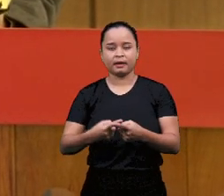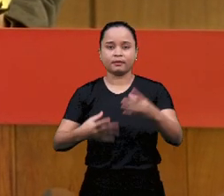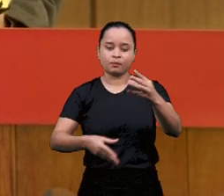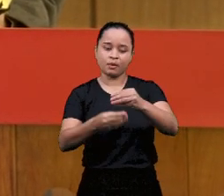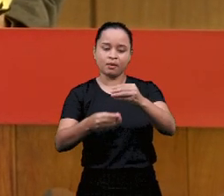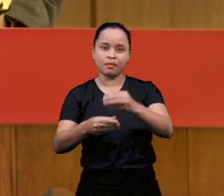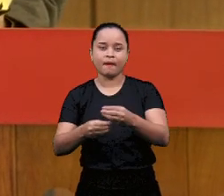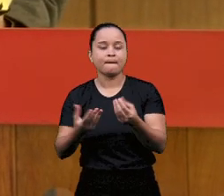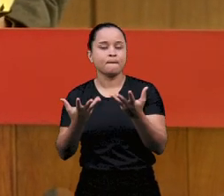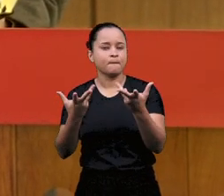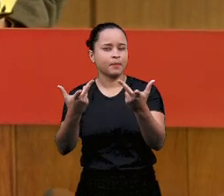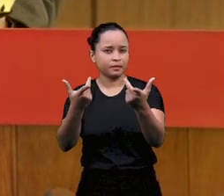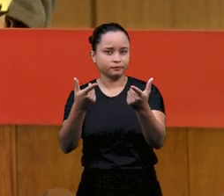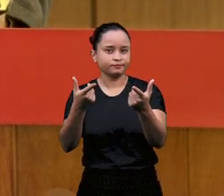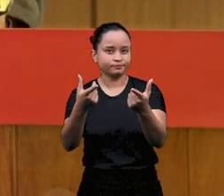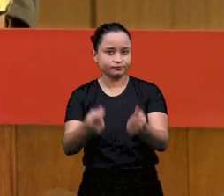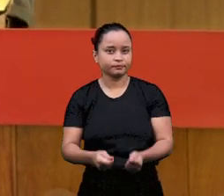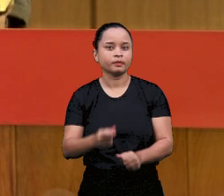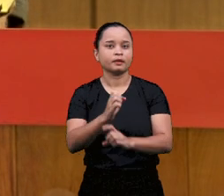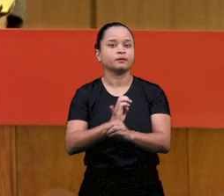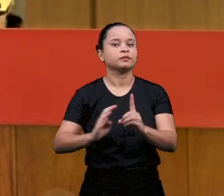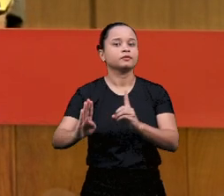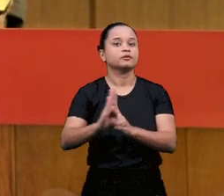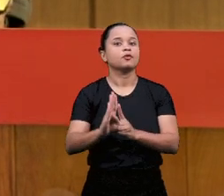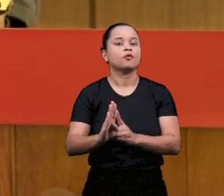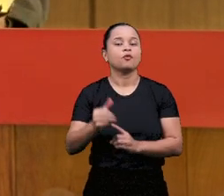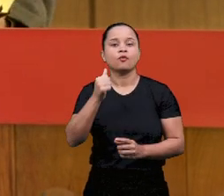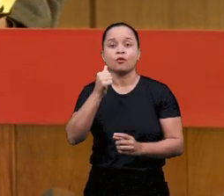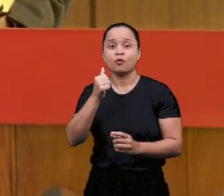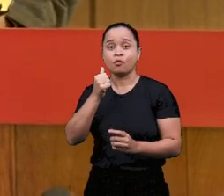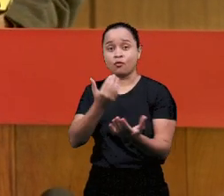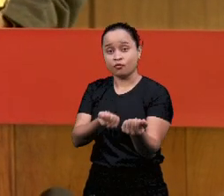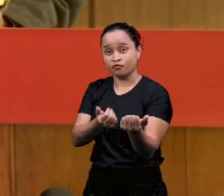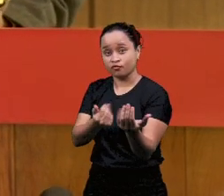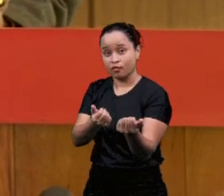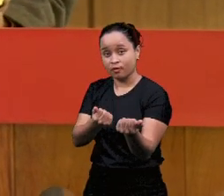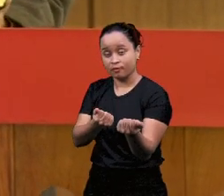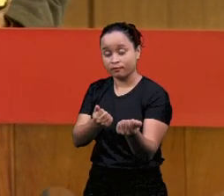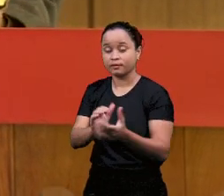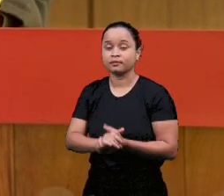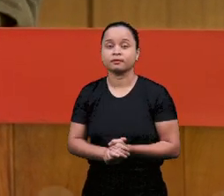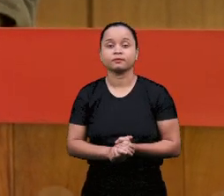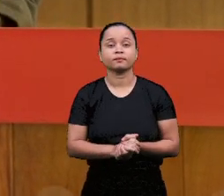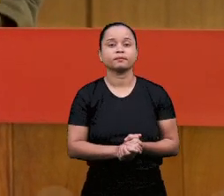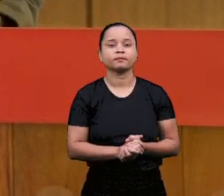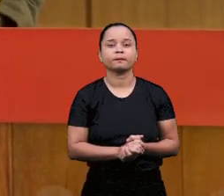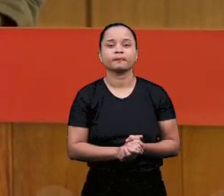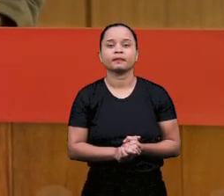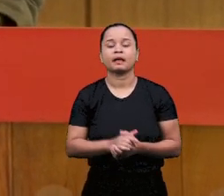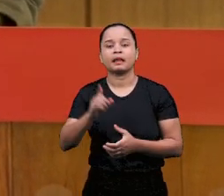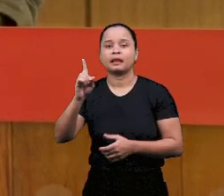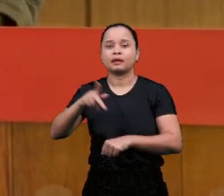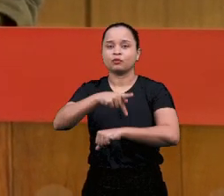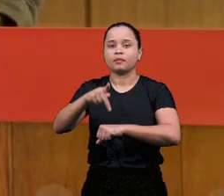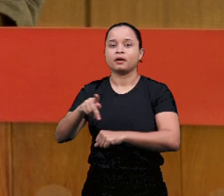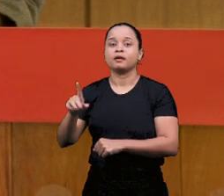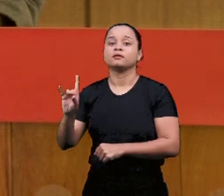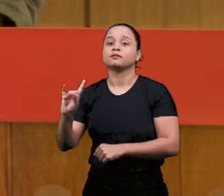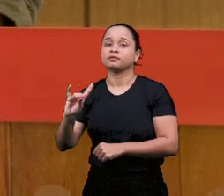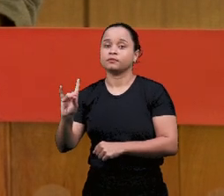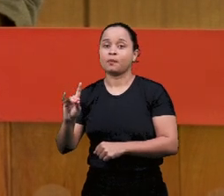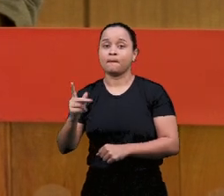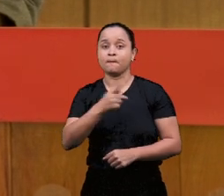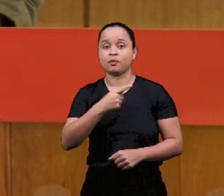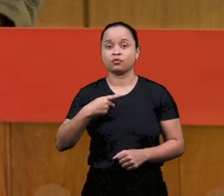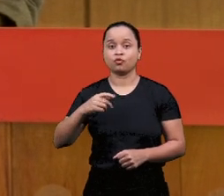dominicale. Ils sont les jeunes de l'église de Nueva Primavera, en Bolivie, le pasteur Jorge et Tereso. Et